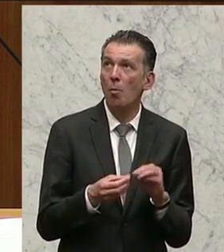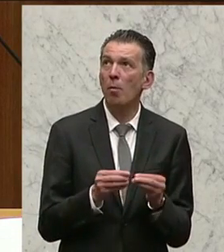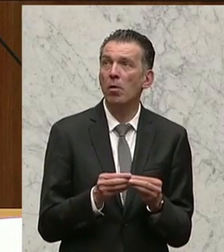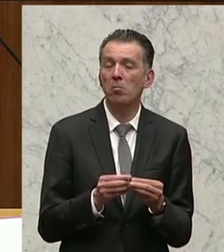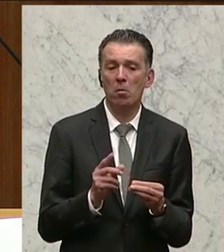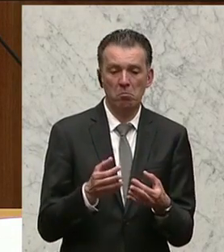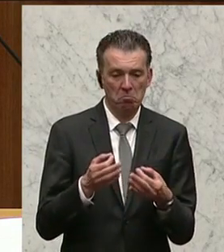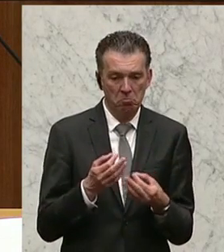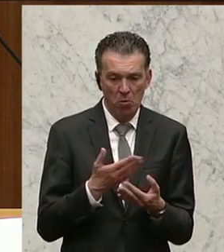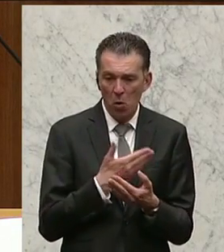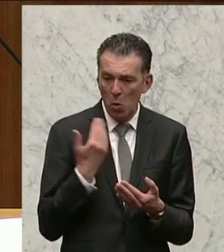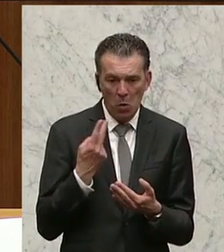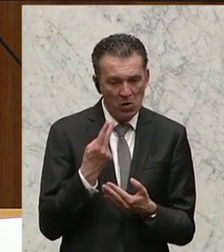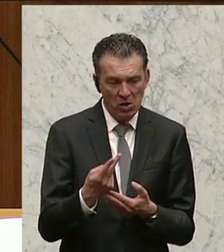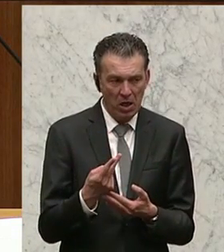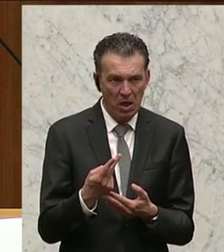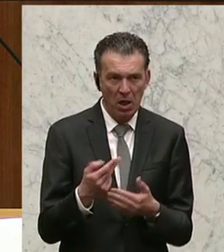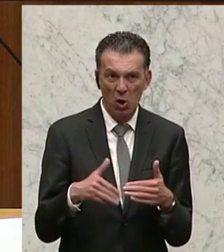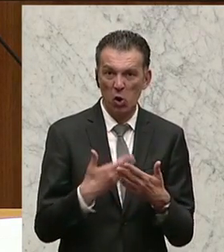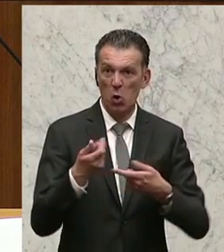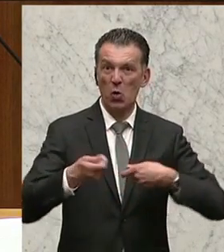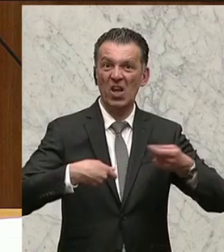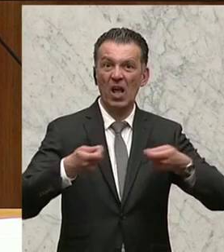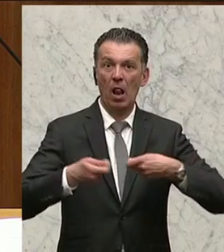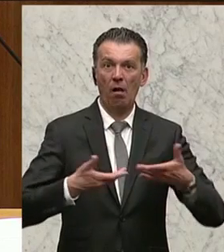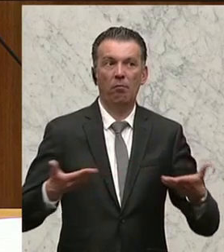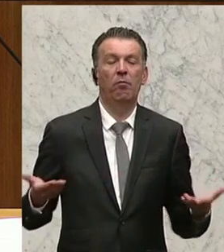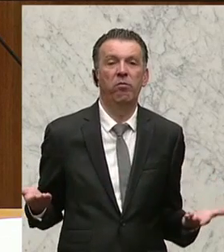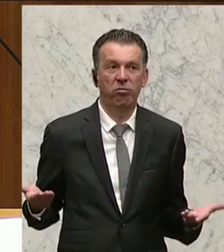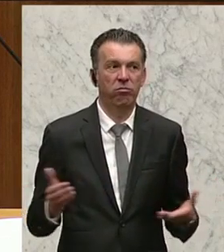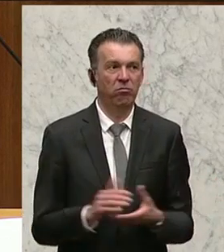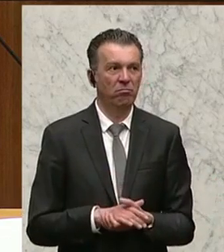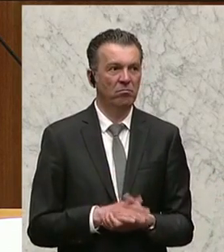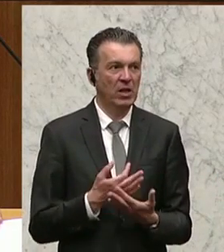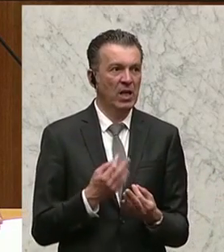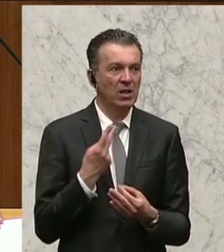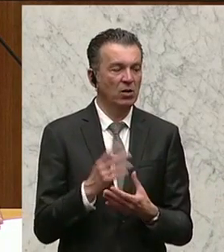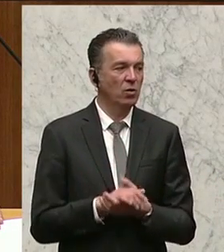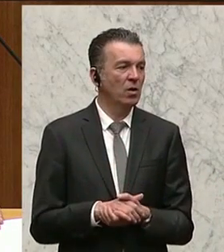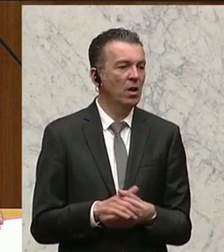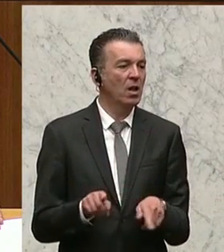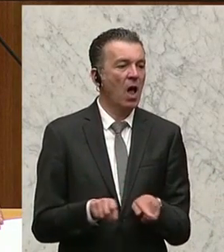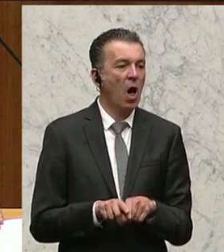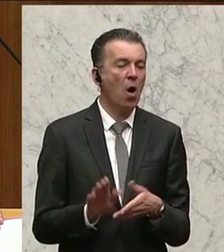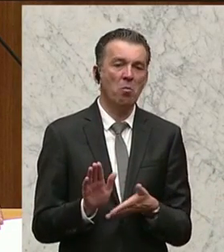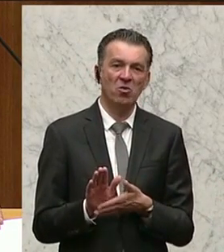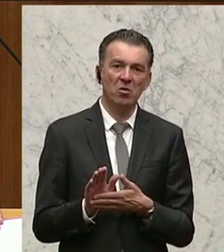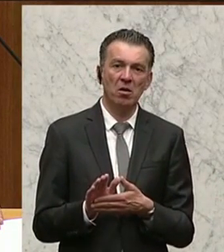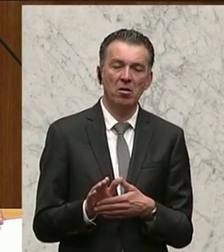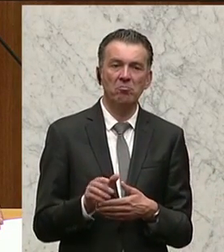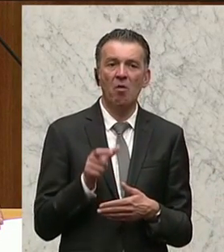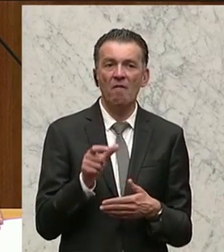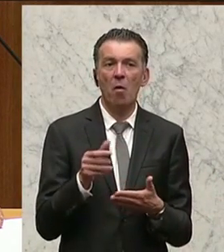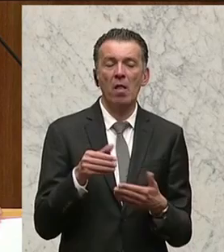zu sehen für mich im Rahmen des sogenannten New Deal. Es ist nichts zu sehen. Im Gegenteil, und das bestätigen auch die Wortmeldungen